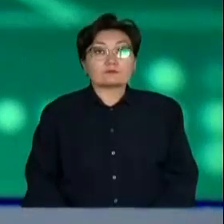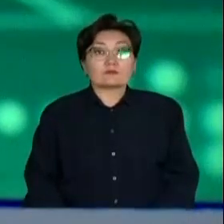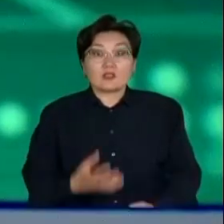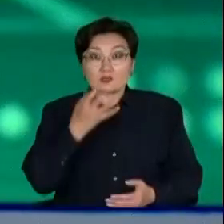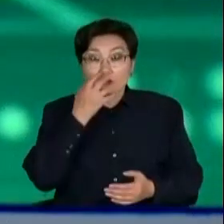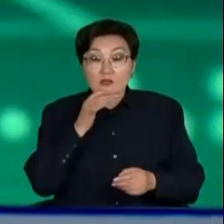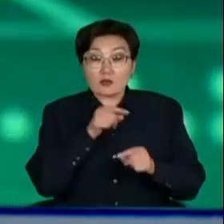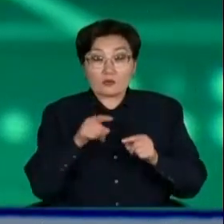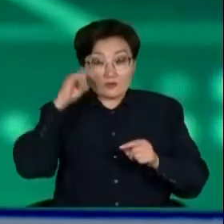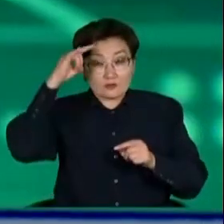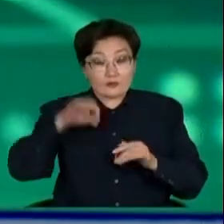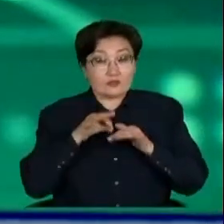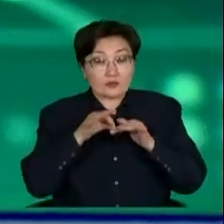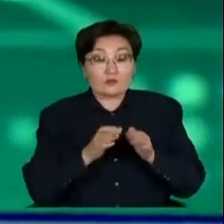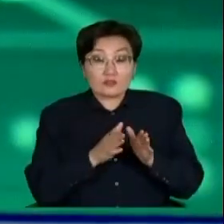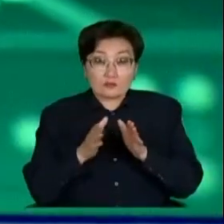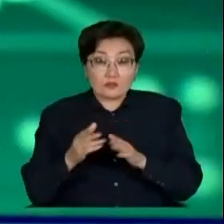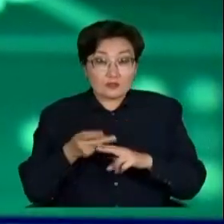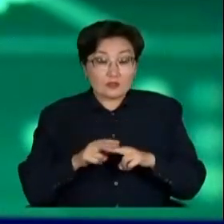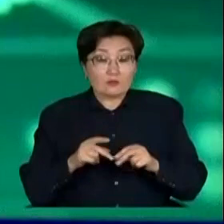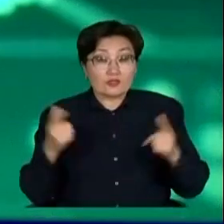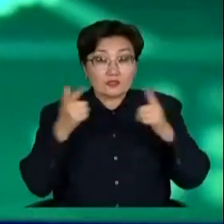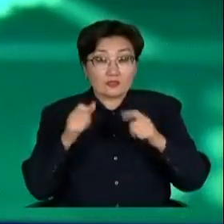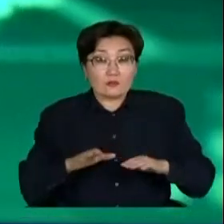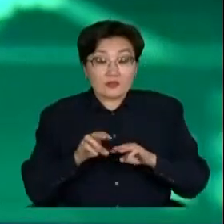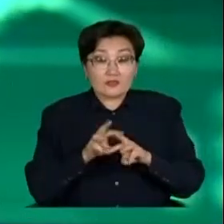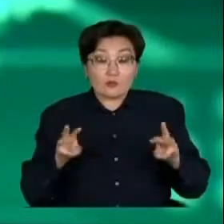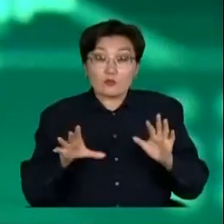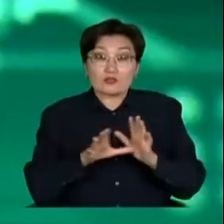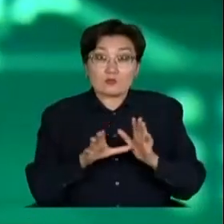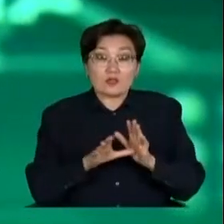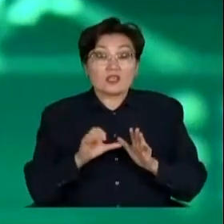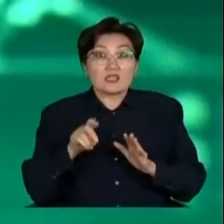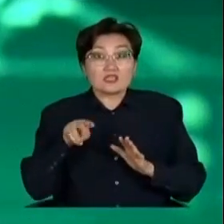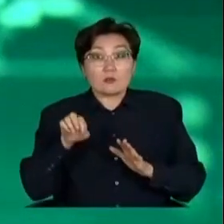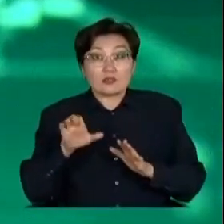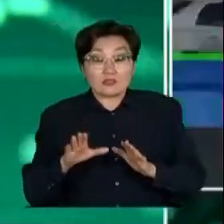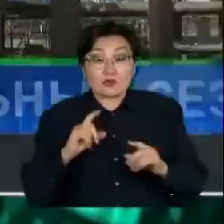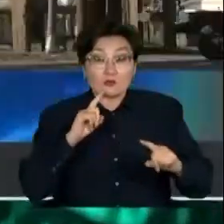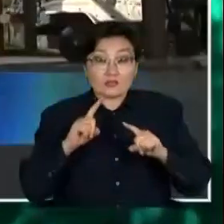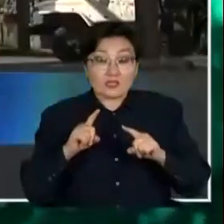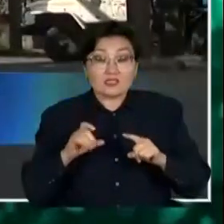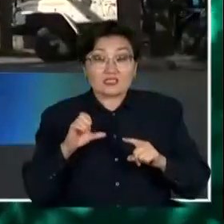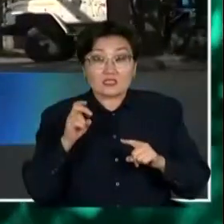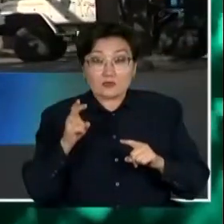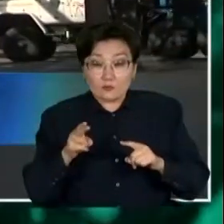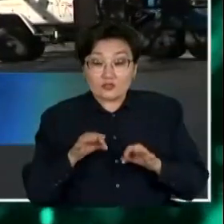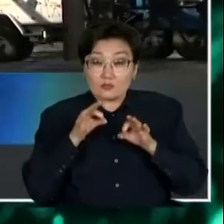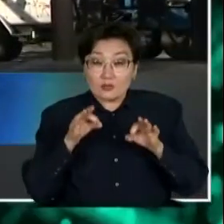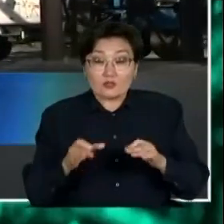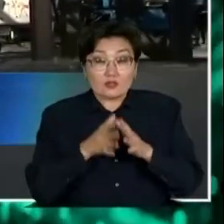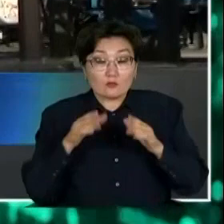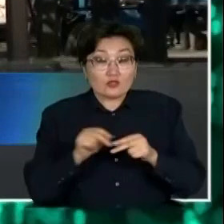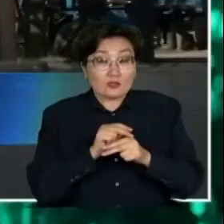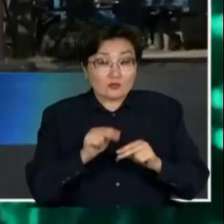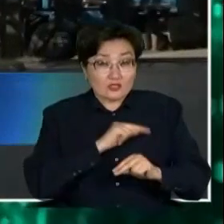Отопительный сезон в Казахстане пройдет стабильно. Об этом заявил вице-министр энергетики Сунгат Есимханов на брифинге в СТК. По его словам, масштабные